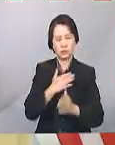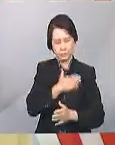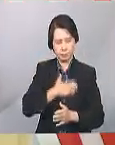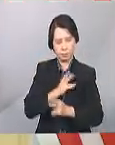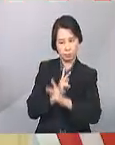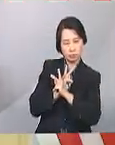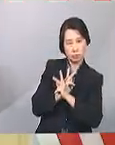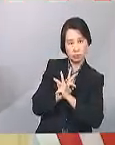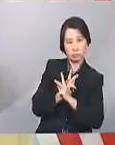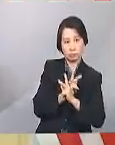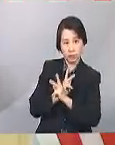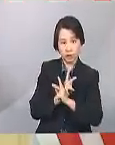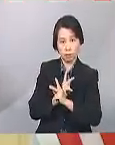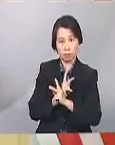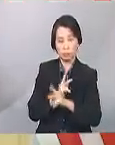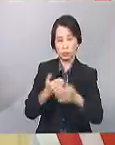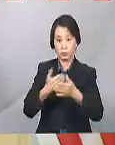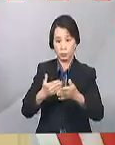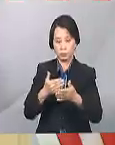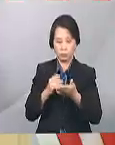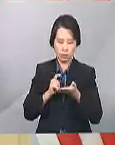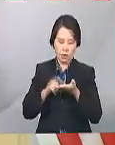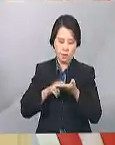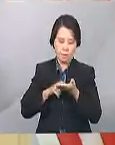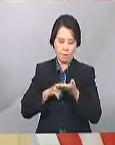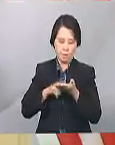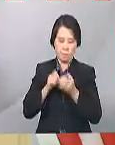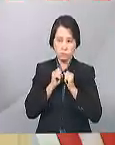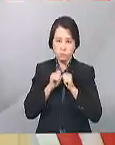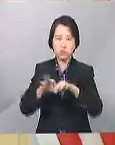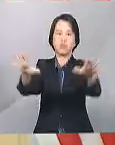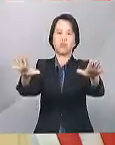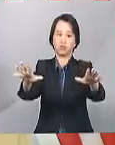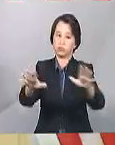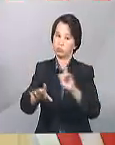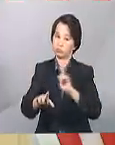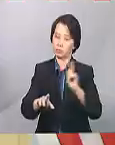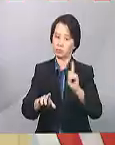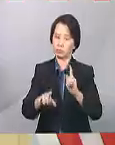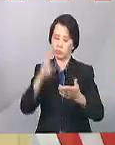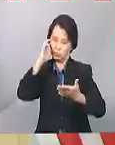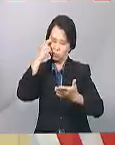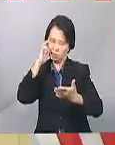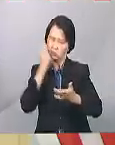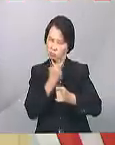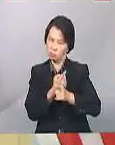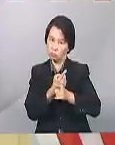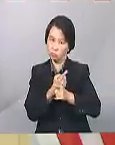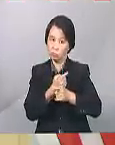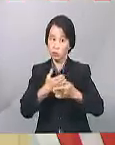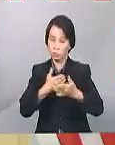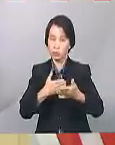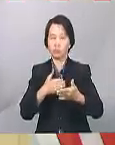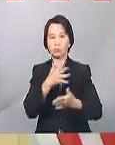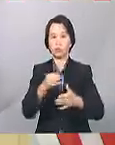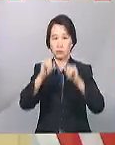berhati-hati sebelum menyebarkan sebarang kandungan yang diragui kesahihannya